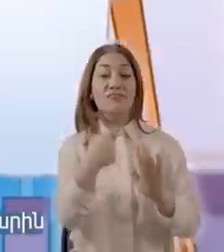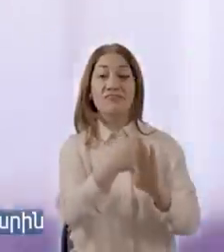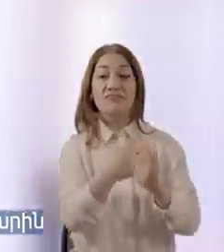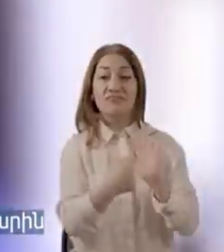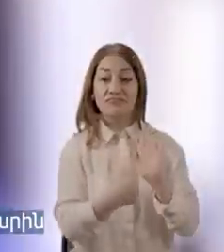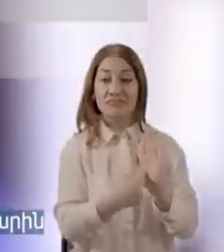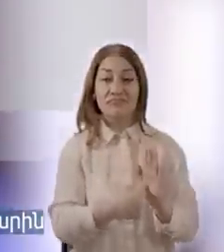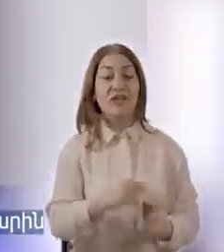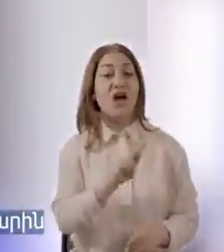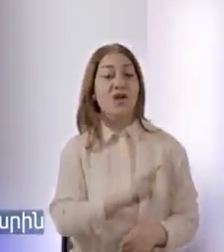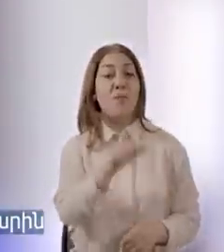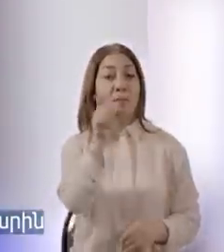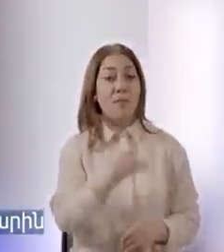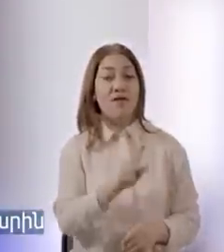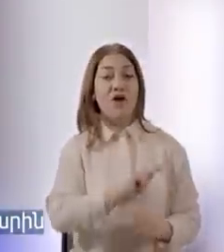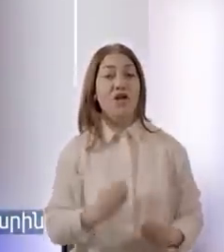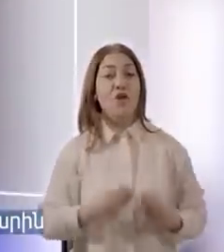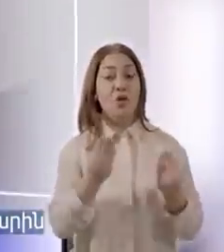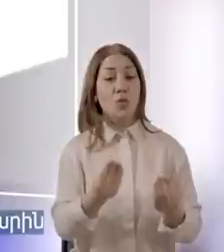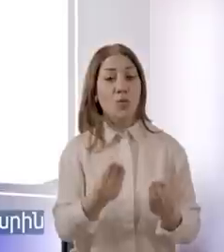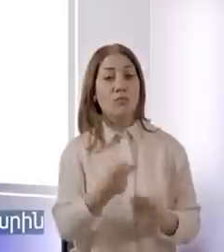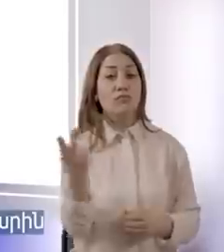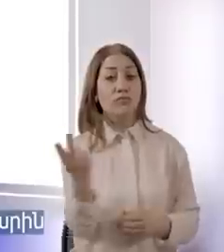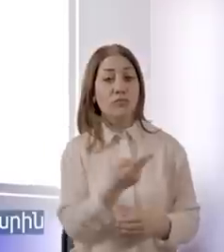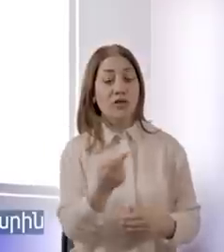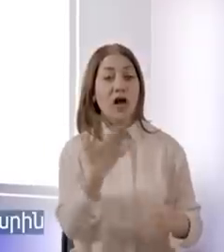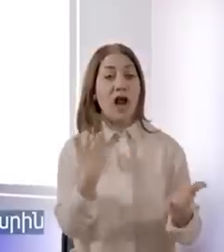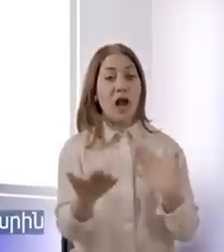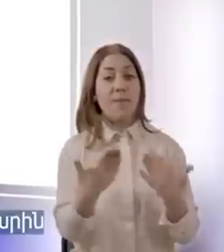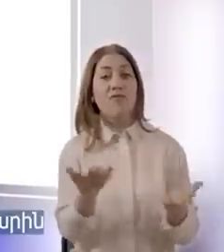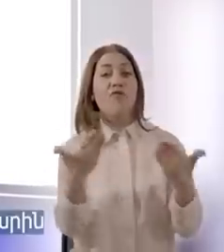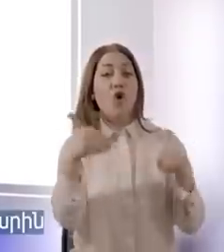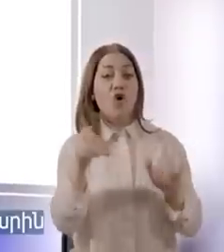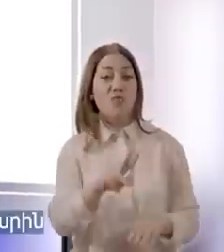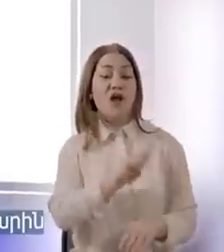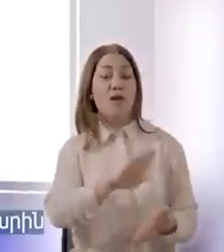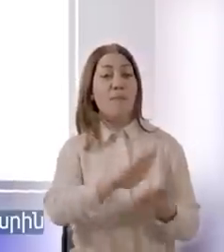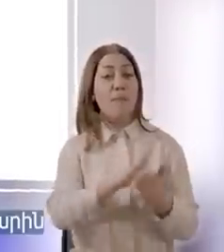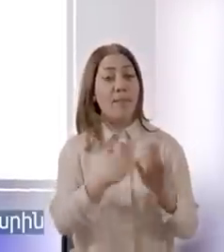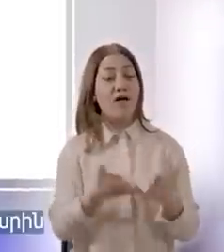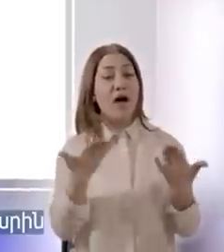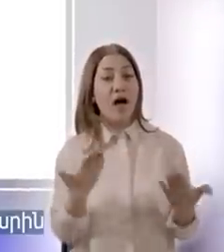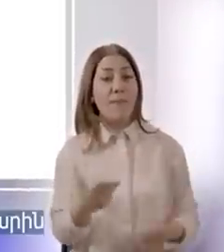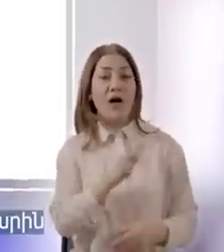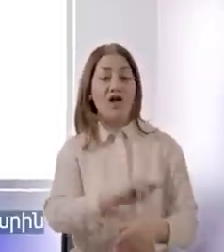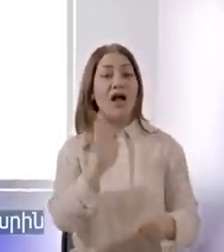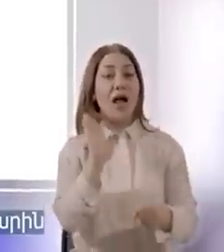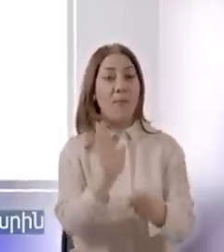դրույթներ։ Աշխատողի և գործատուի միջև աշխատանքային հարաբերությունները ամրագրվում են աշխատանքային պայմանագրով կամ տրվում է